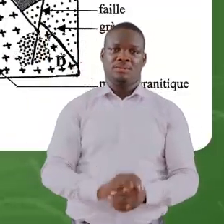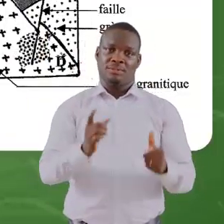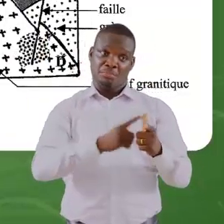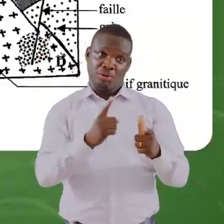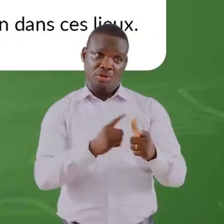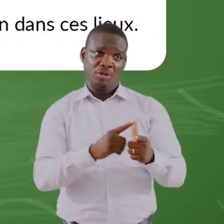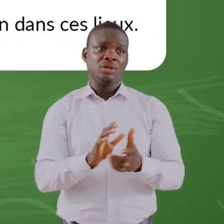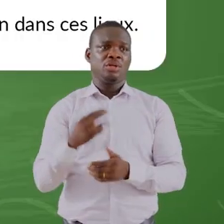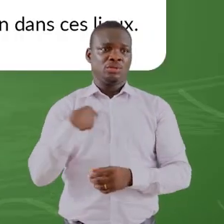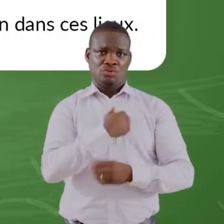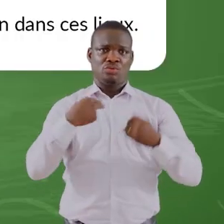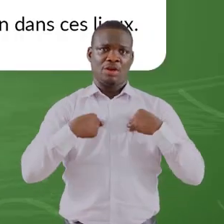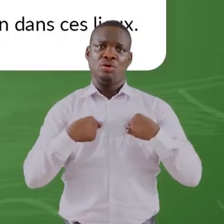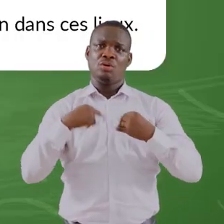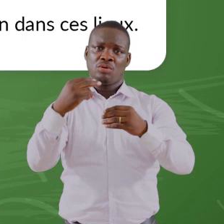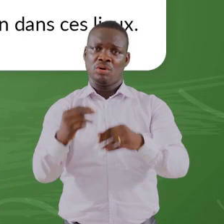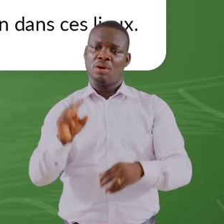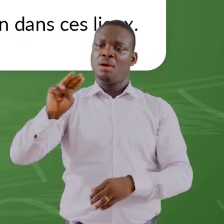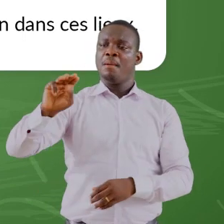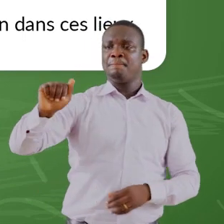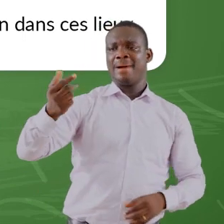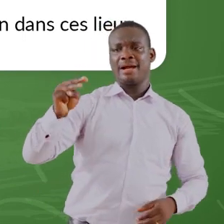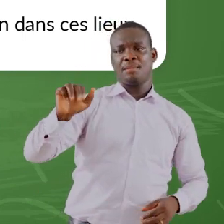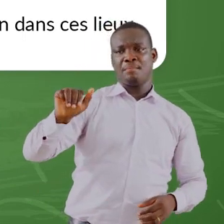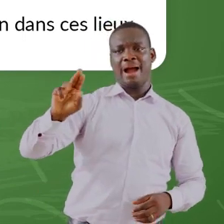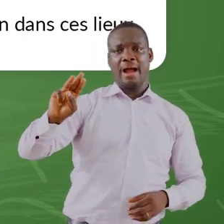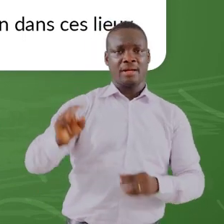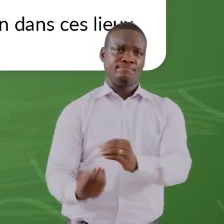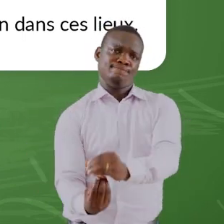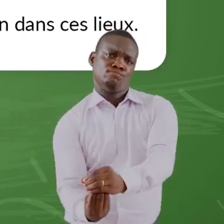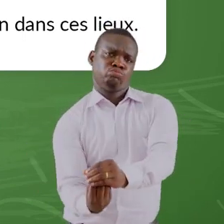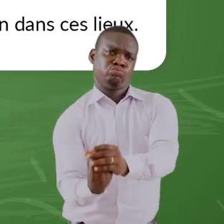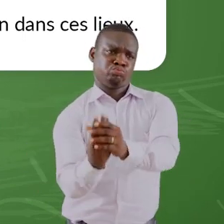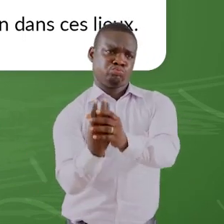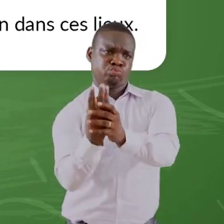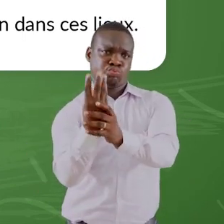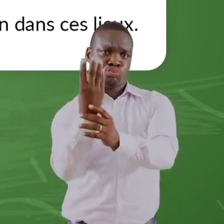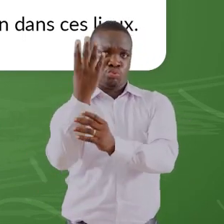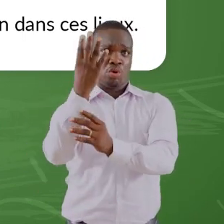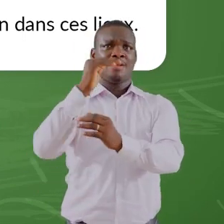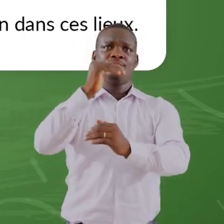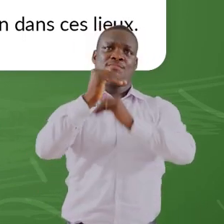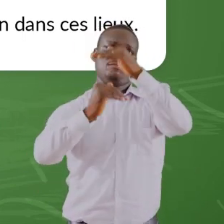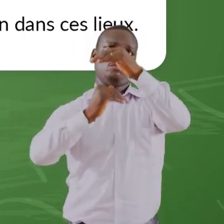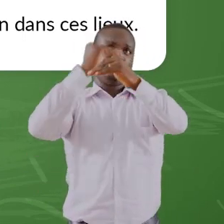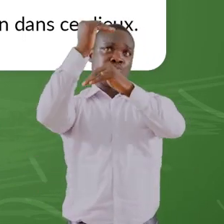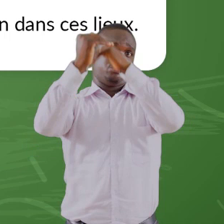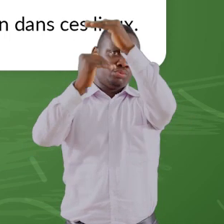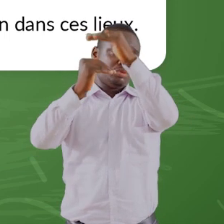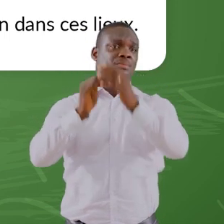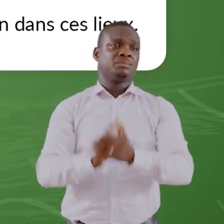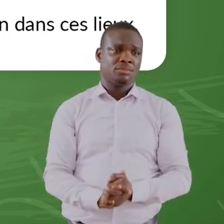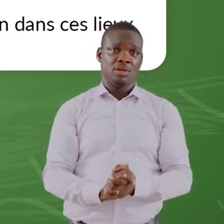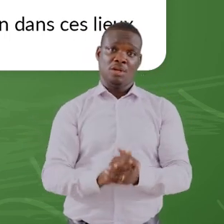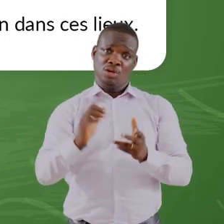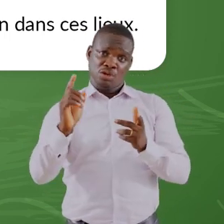En première étape, on a la montée ou la remontée du magma dans les couches